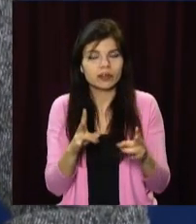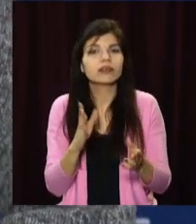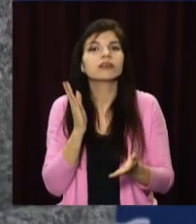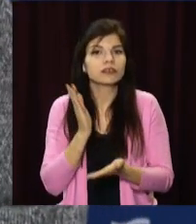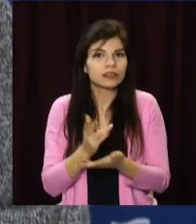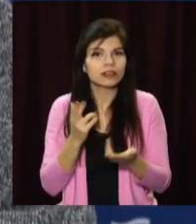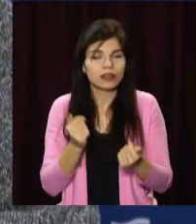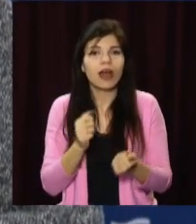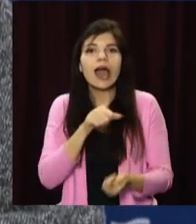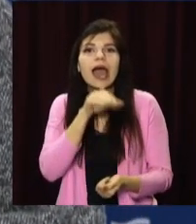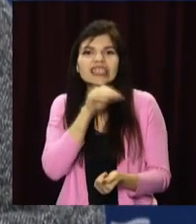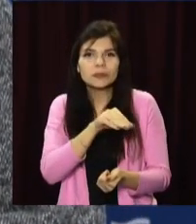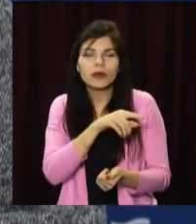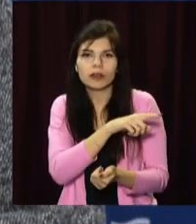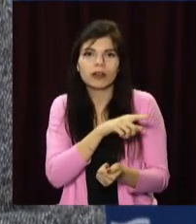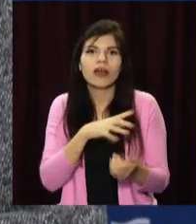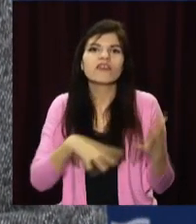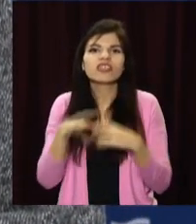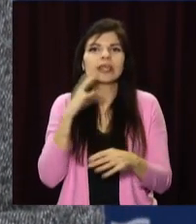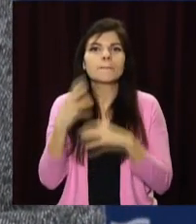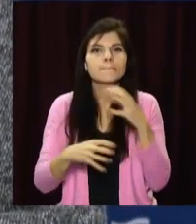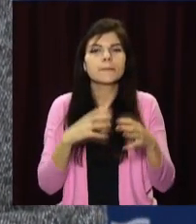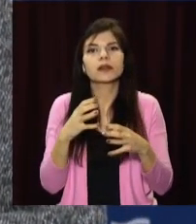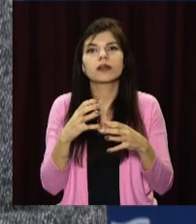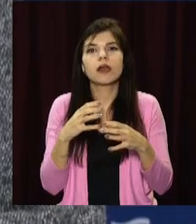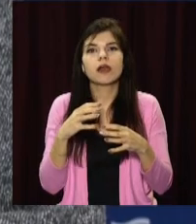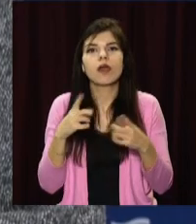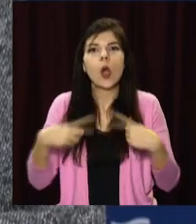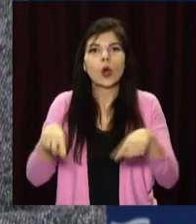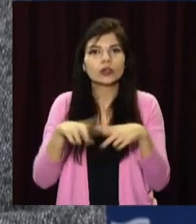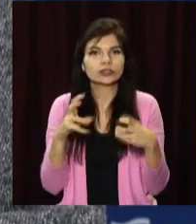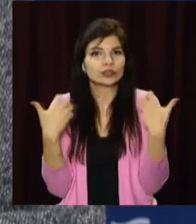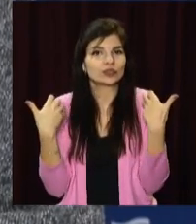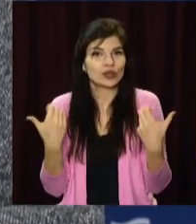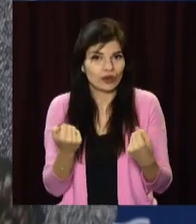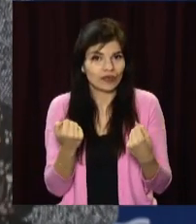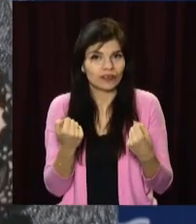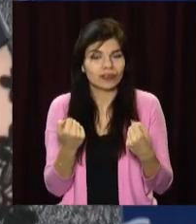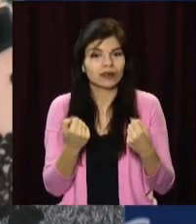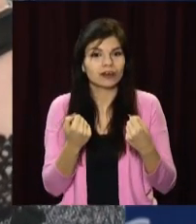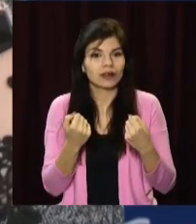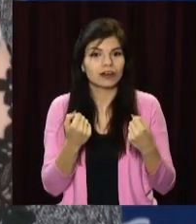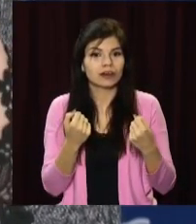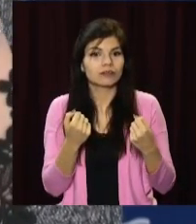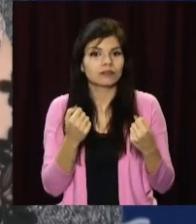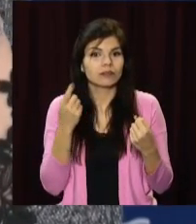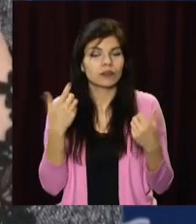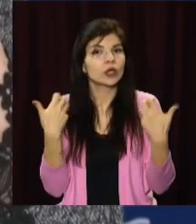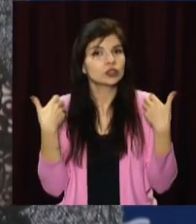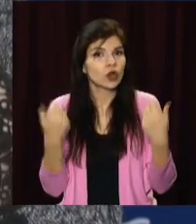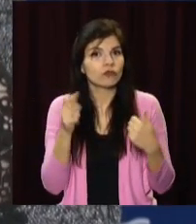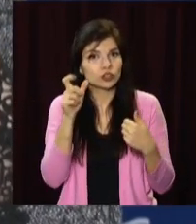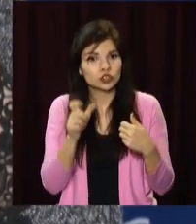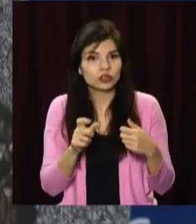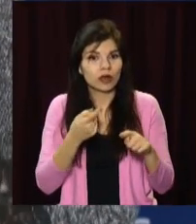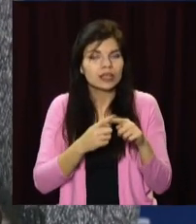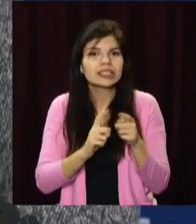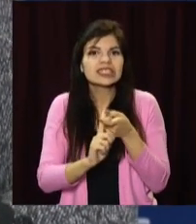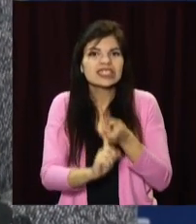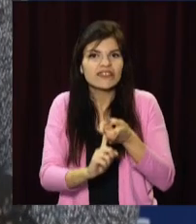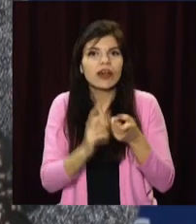среду. А по оценкам экспертов Всемирной организации здравоохранения,